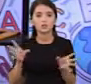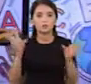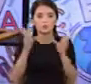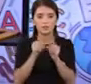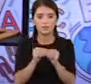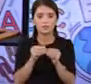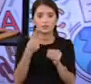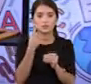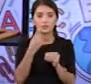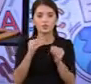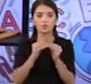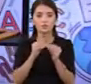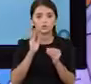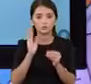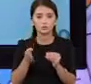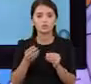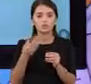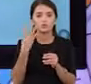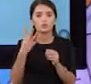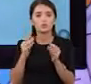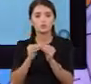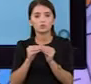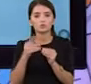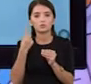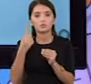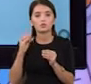birgalikda 1 o'nlikni tashkil qiladi. 4